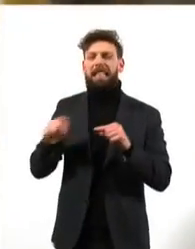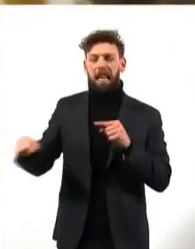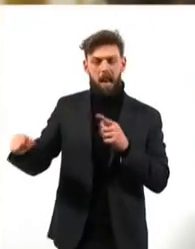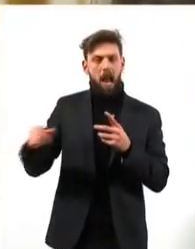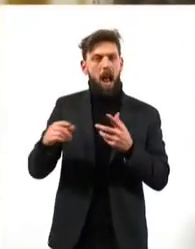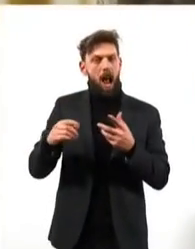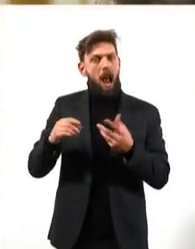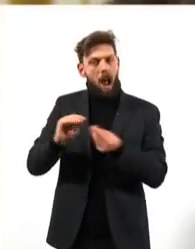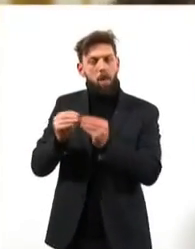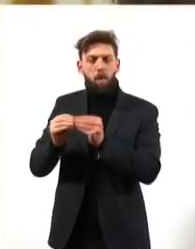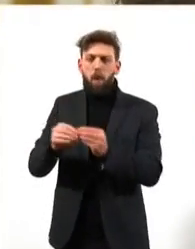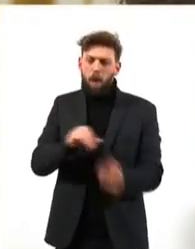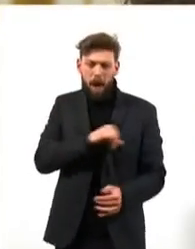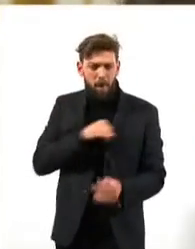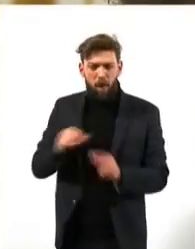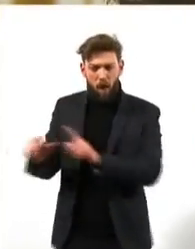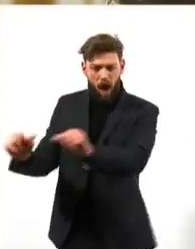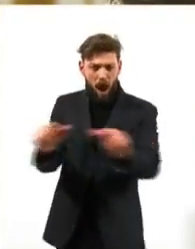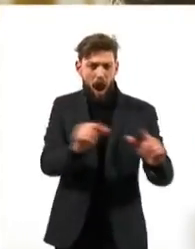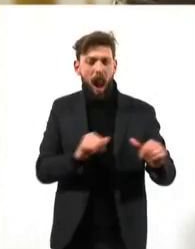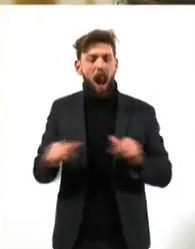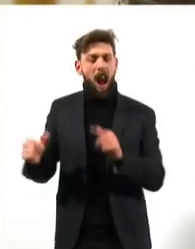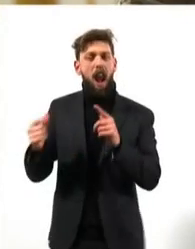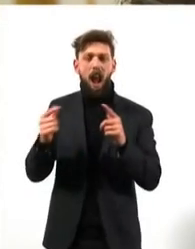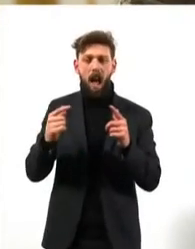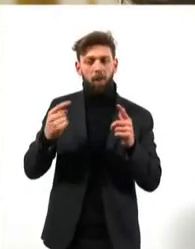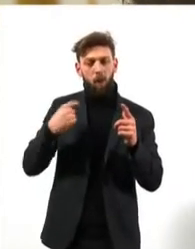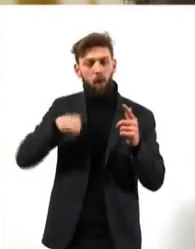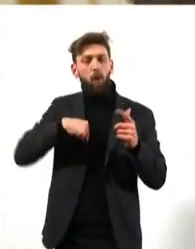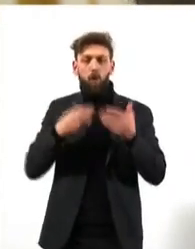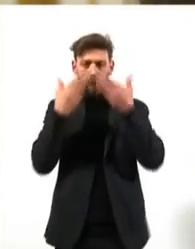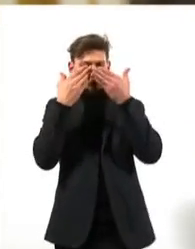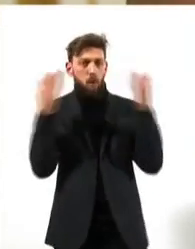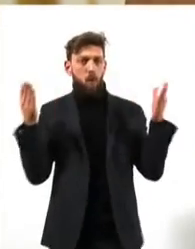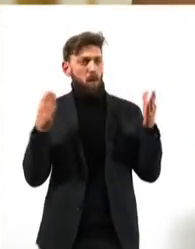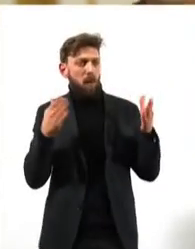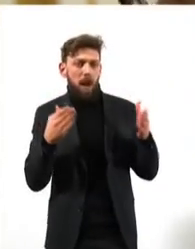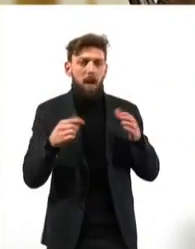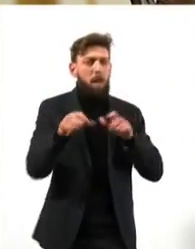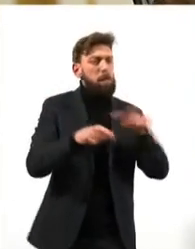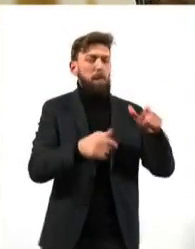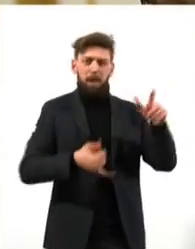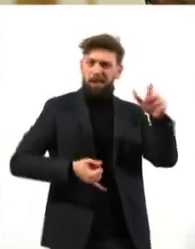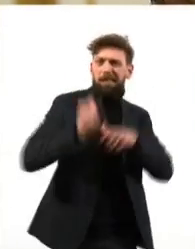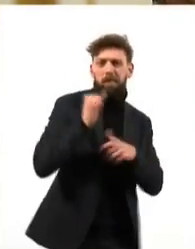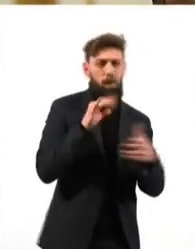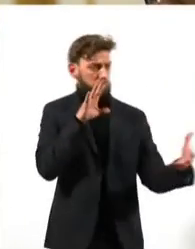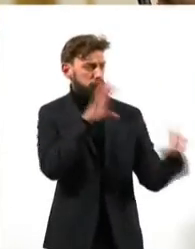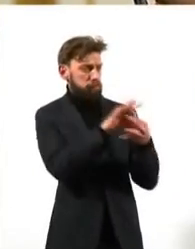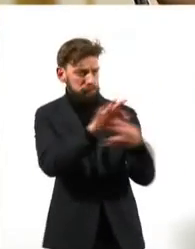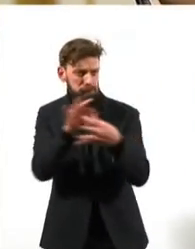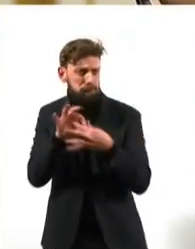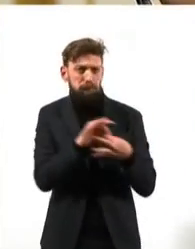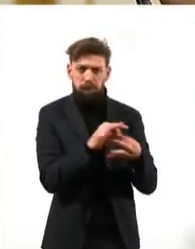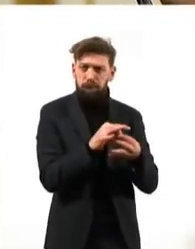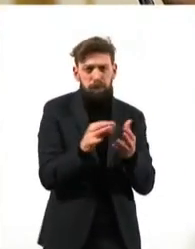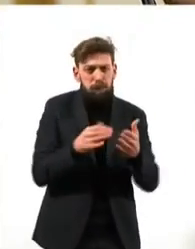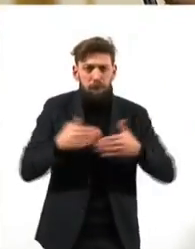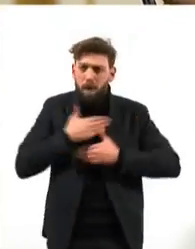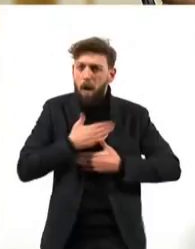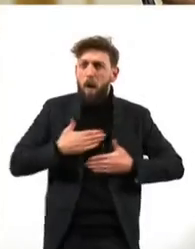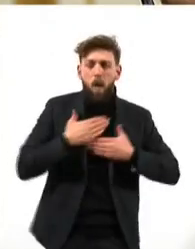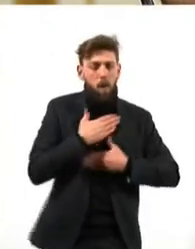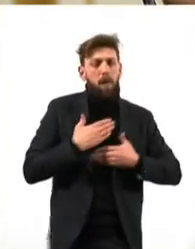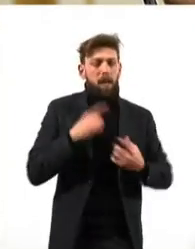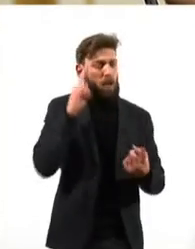et qu'on est mobilisé autour de cette question et qu'on est très ouvert à travailler main dans la main avec tous les acteurs qui veulent se joindre à nous pour justement lutter contre les